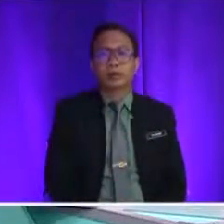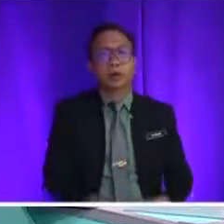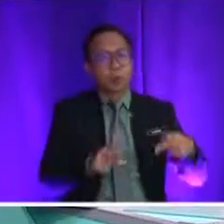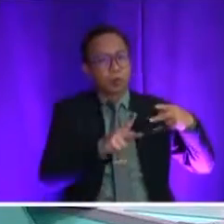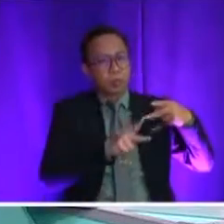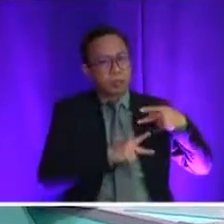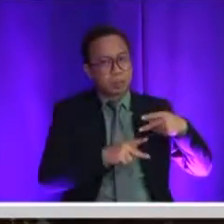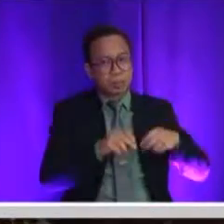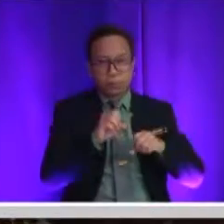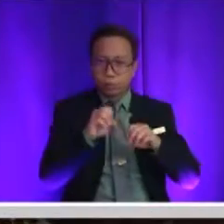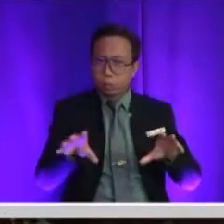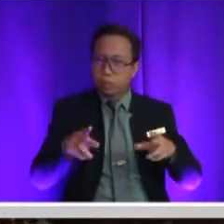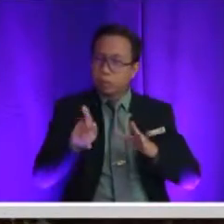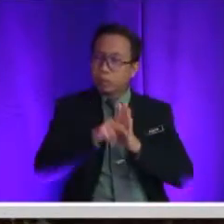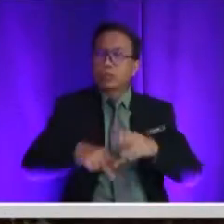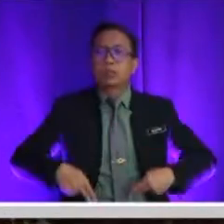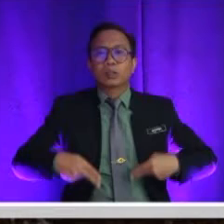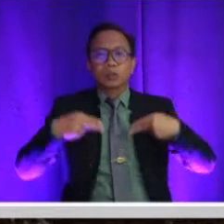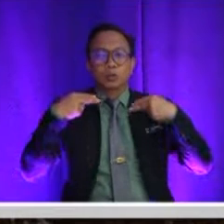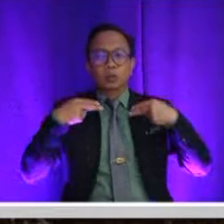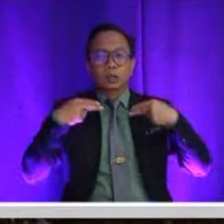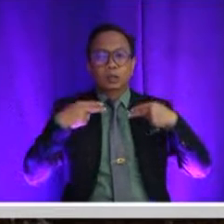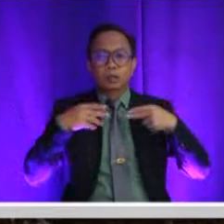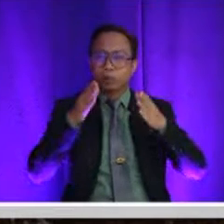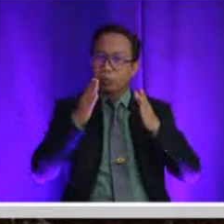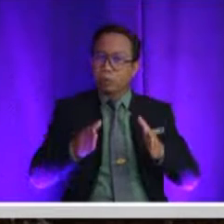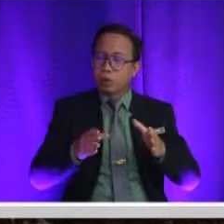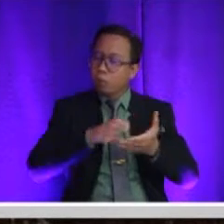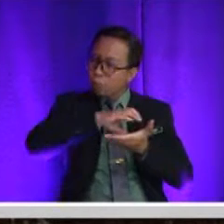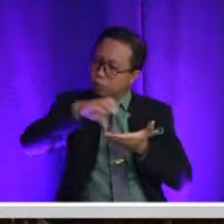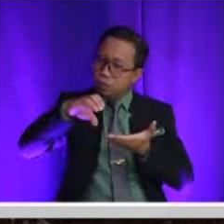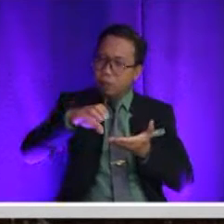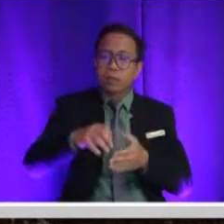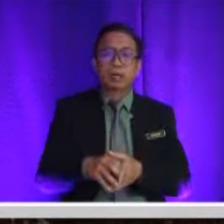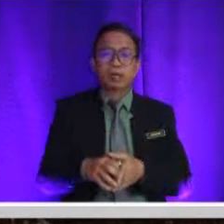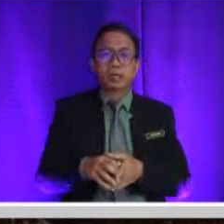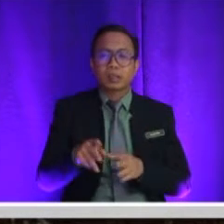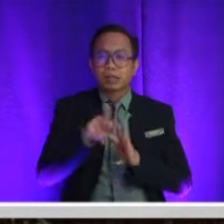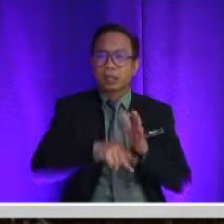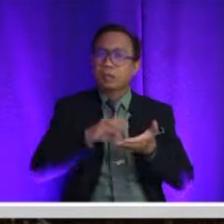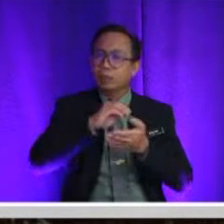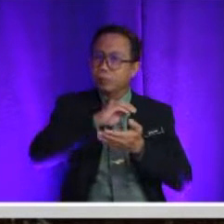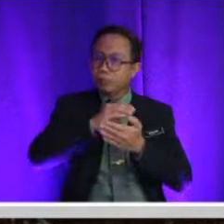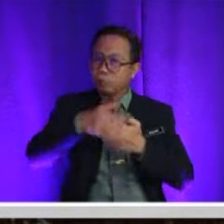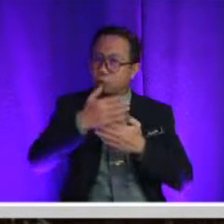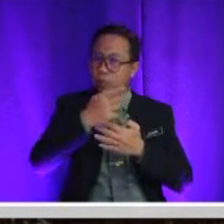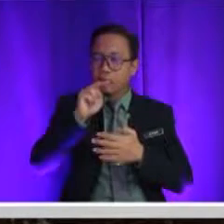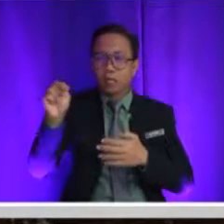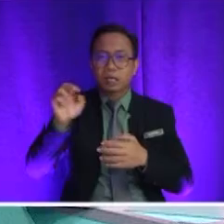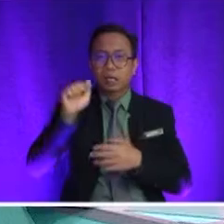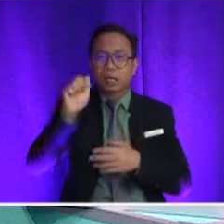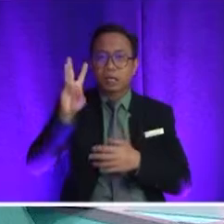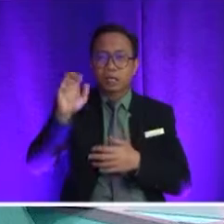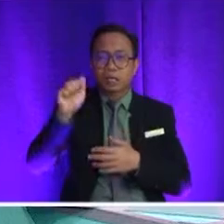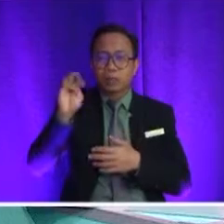minus menjejaskan kehidupan seharian penduduk dengan merusakkan infrastruktur ataupun kemudahan awam